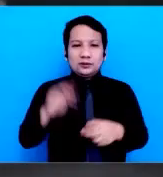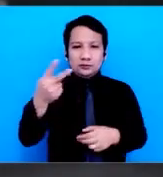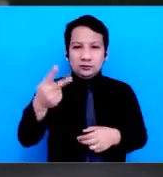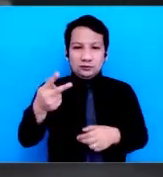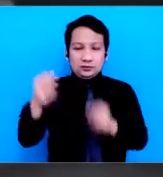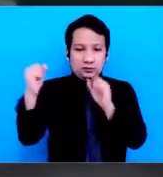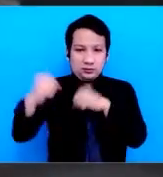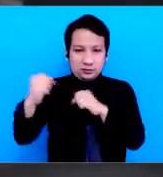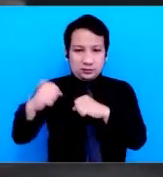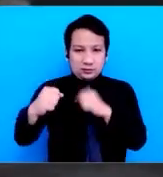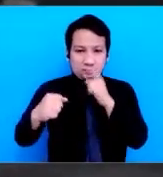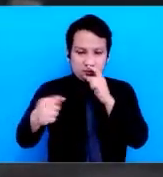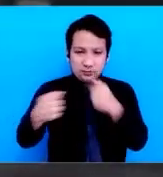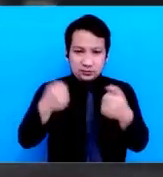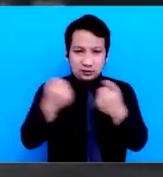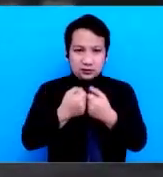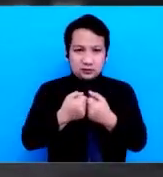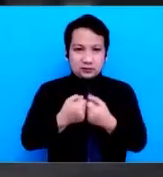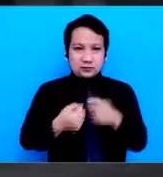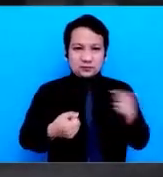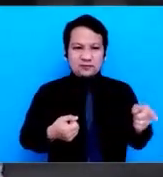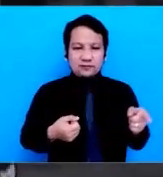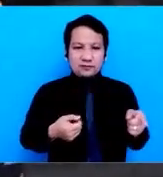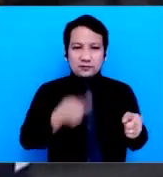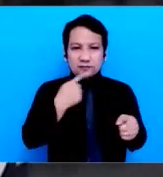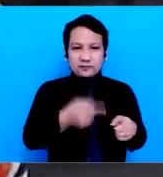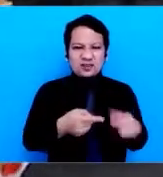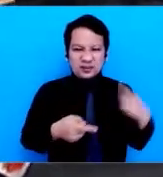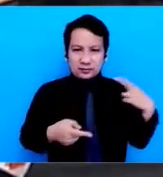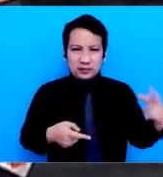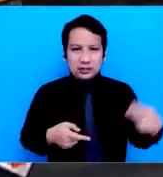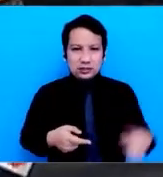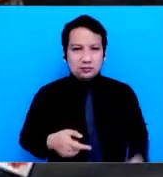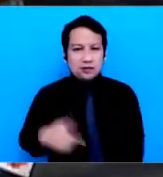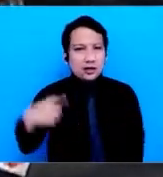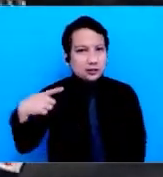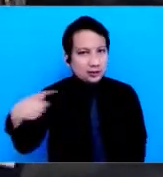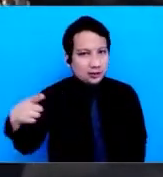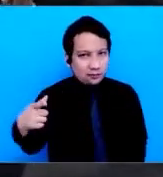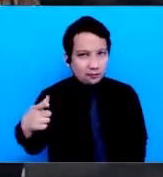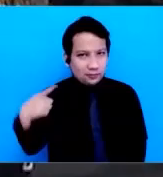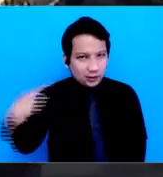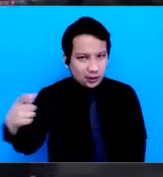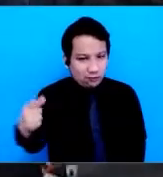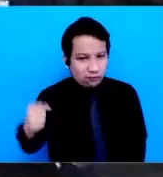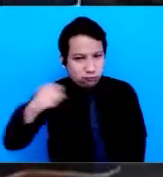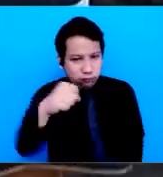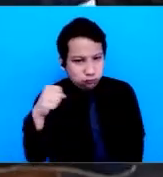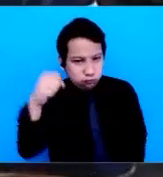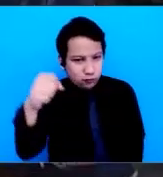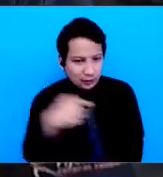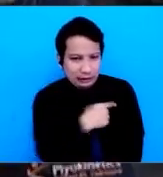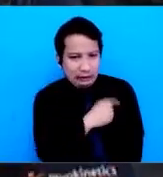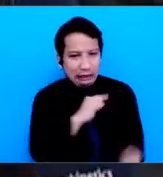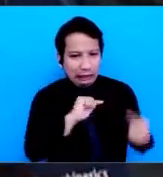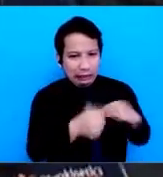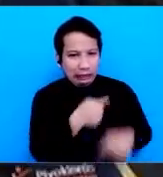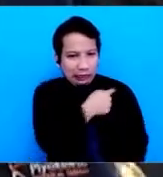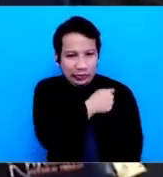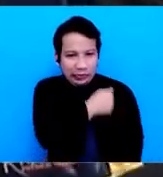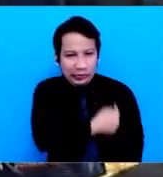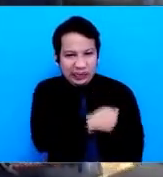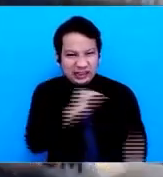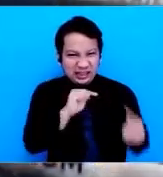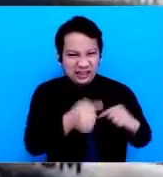kay Magsayo. Dehado rin si Russell na kaliwang kamay na lang ang ipinanlalaan matapos ma-injure ang kanyang